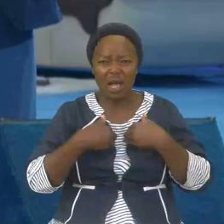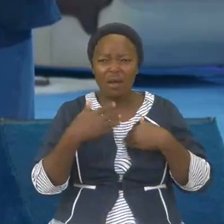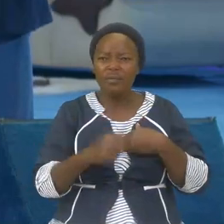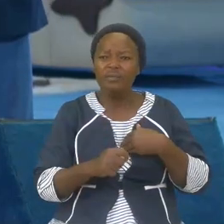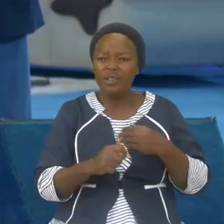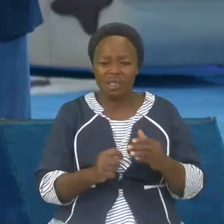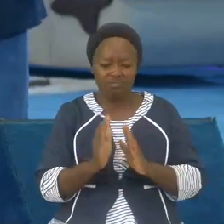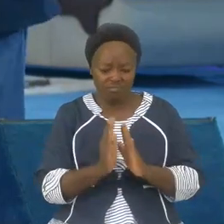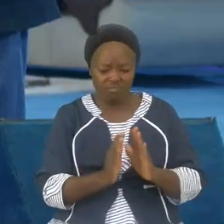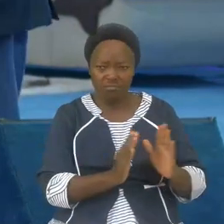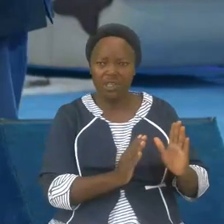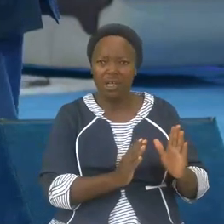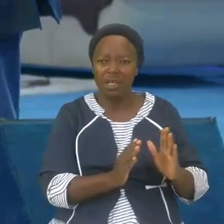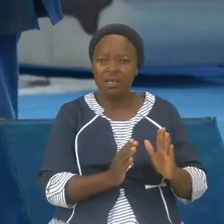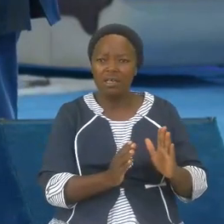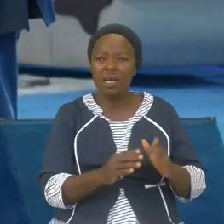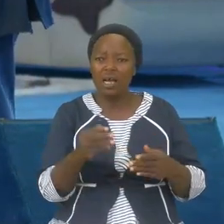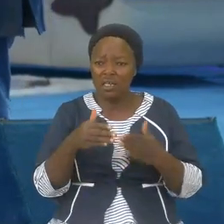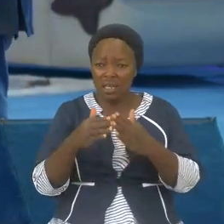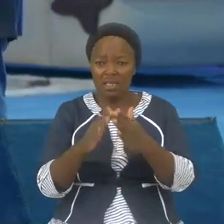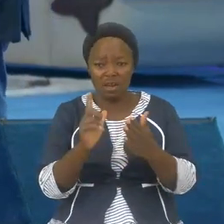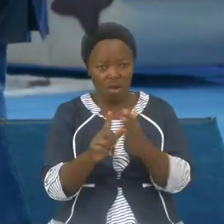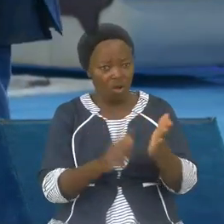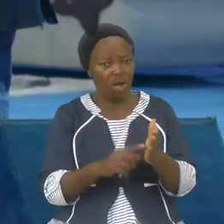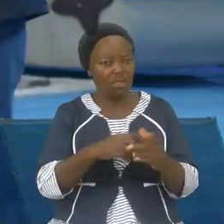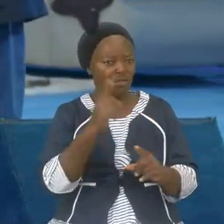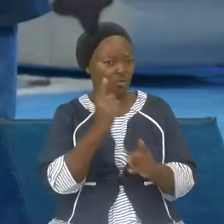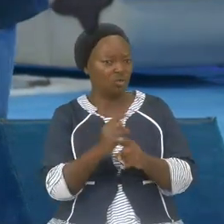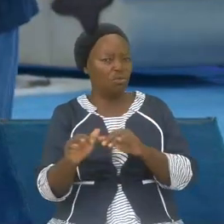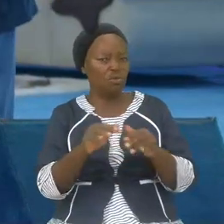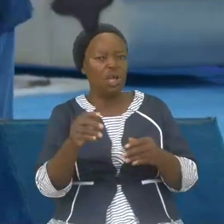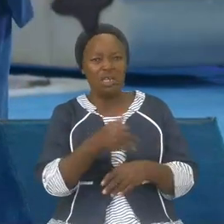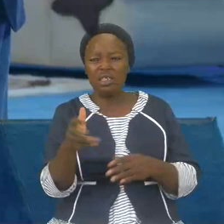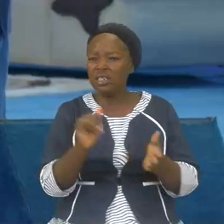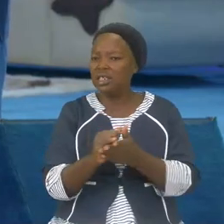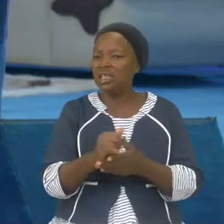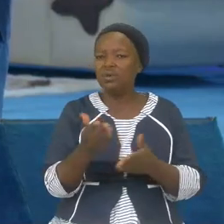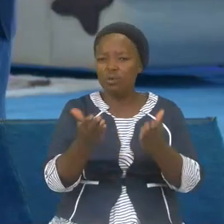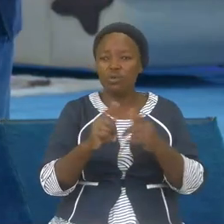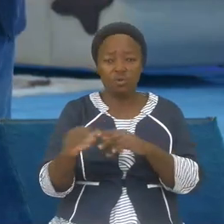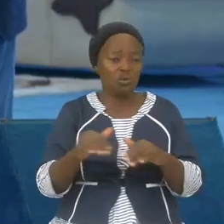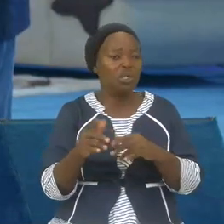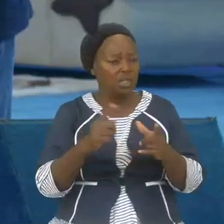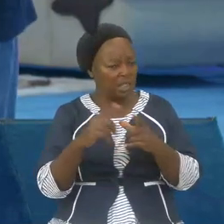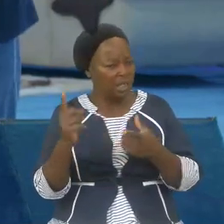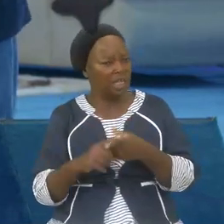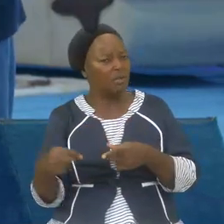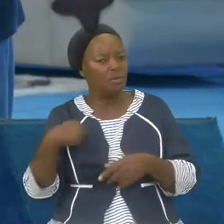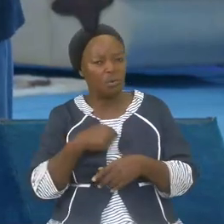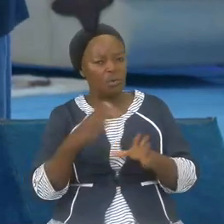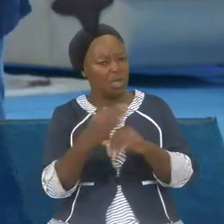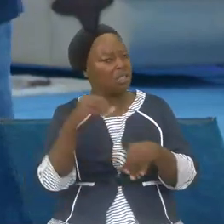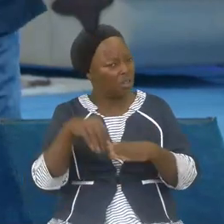pas le guide, la loi pour nous diriger, on fait ce qu'on veut faire et on